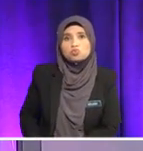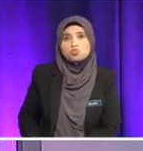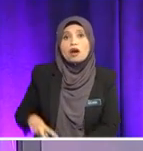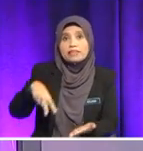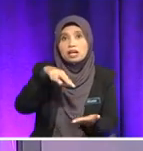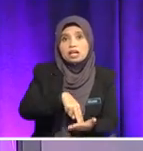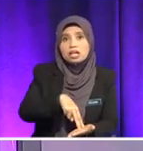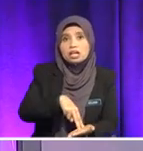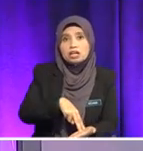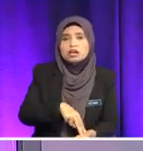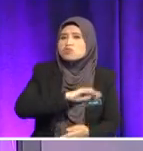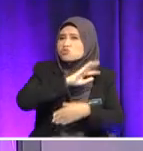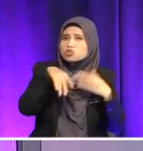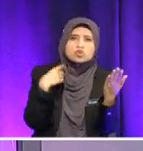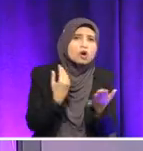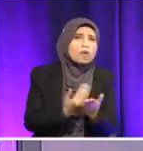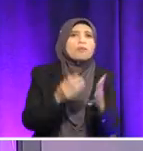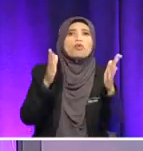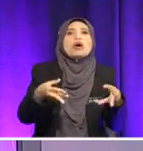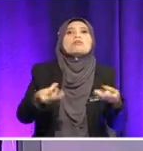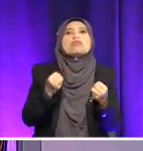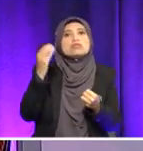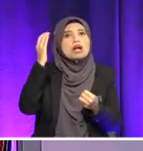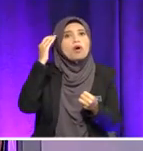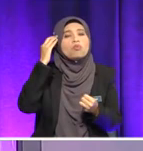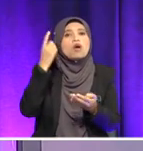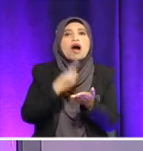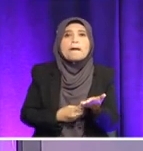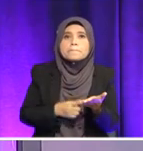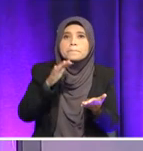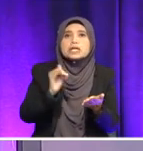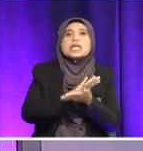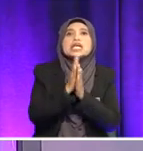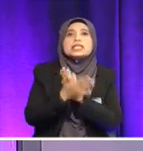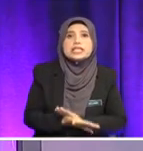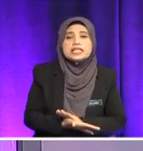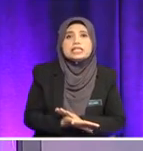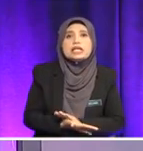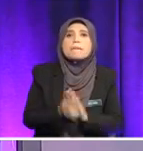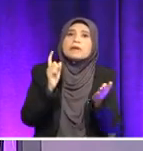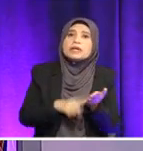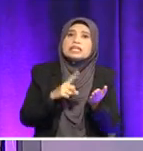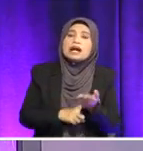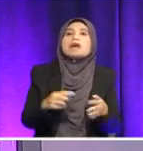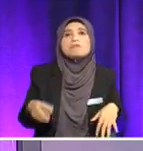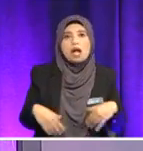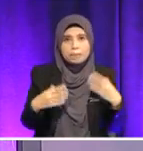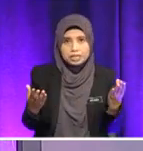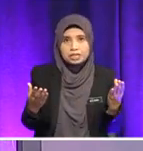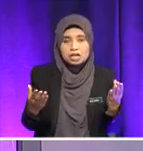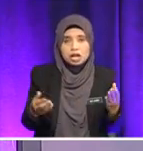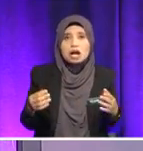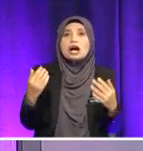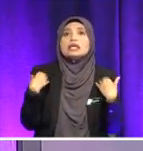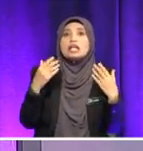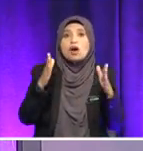Apakah keputusan merdeka atau tidak atau perlu ada pakai-pakaian yang penuh dipenuhi lagi dan ini adalah orang